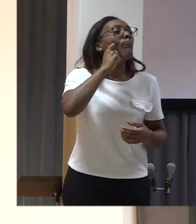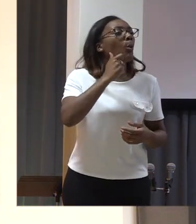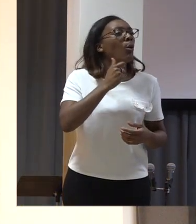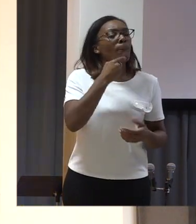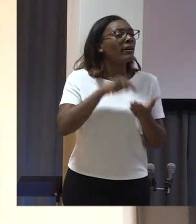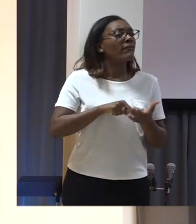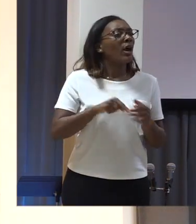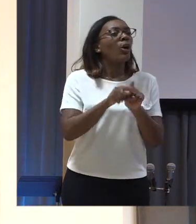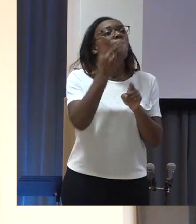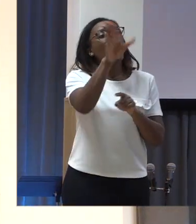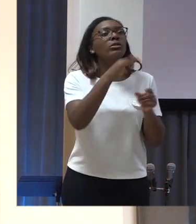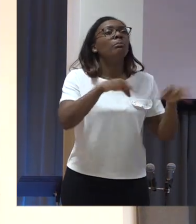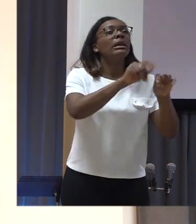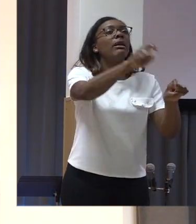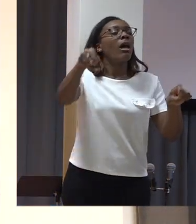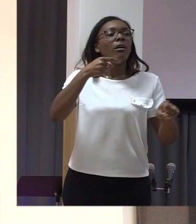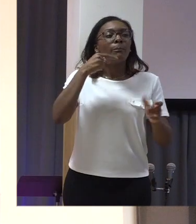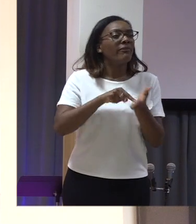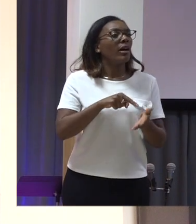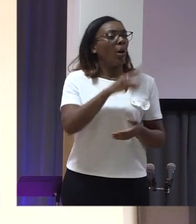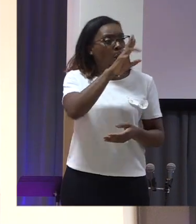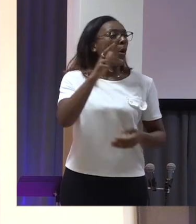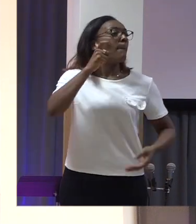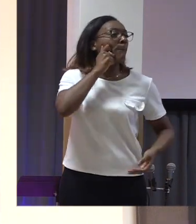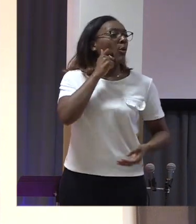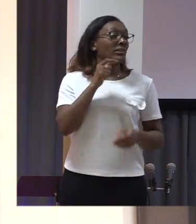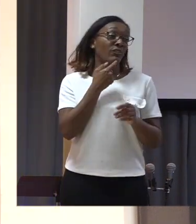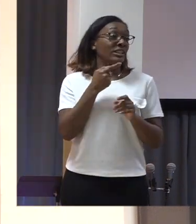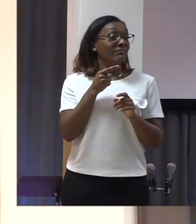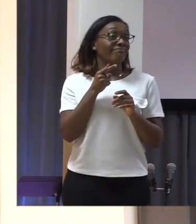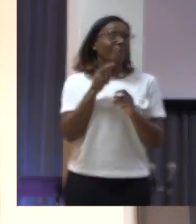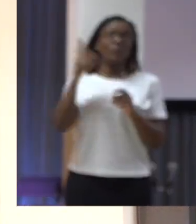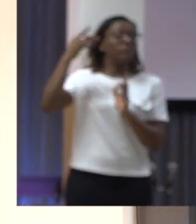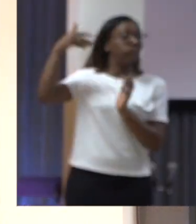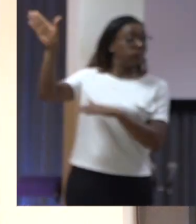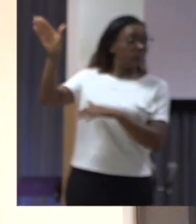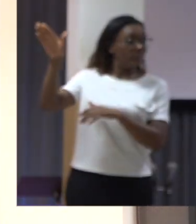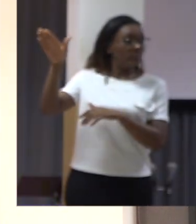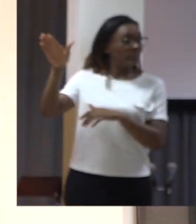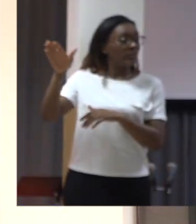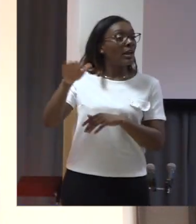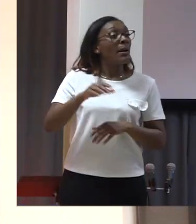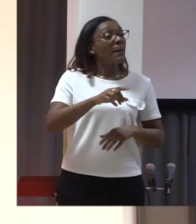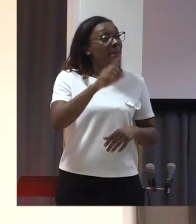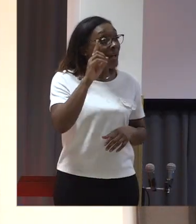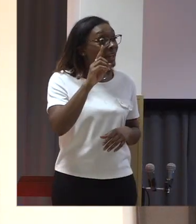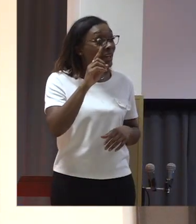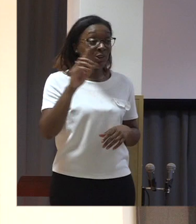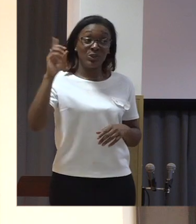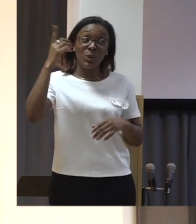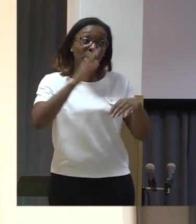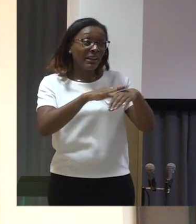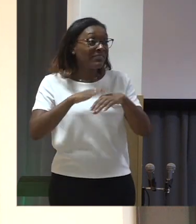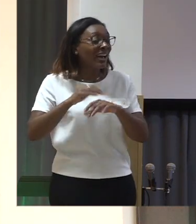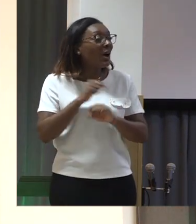Ce que j'aime avec notre Dieu, c'est qu'il avertit son peuple. Il accorde à chacun la liberté.